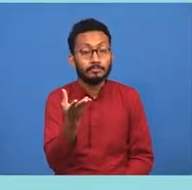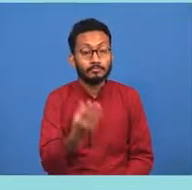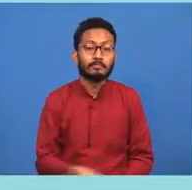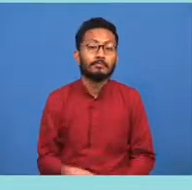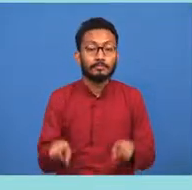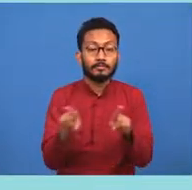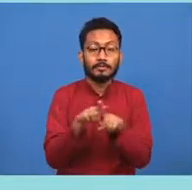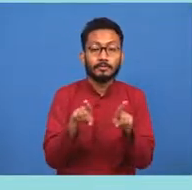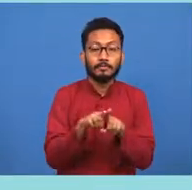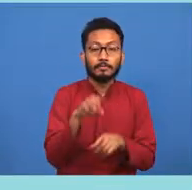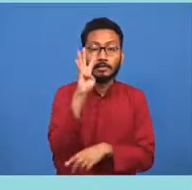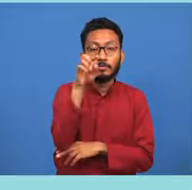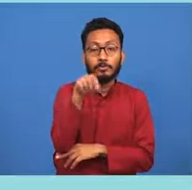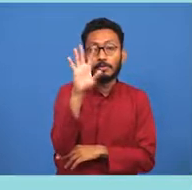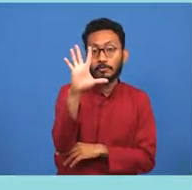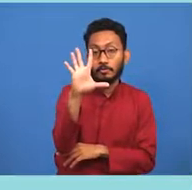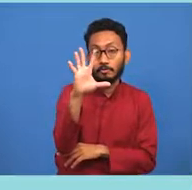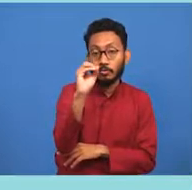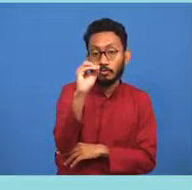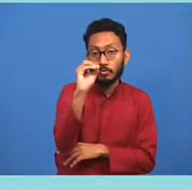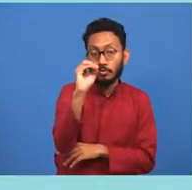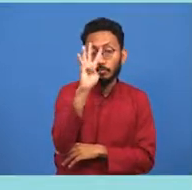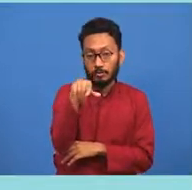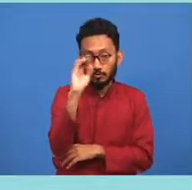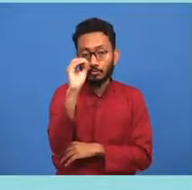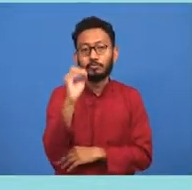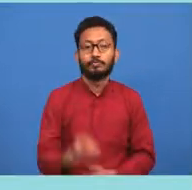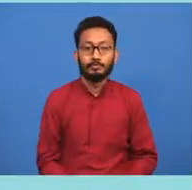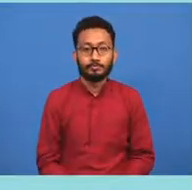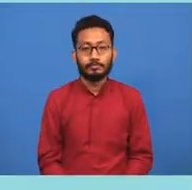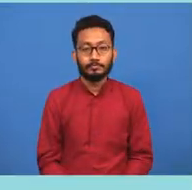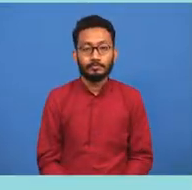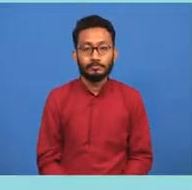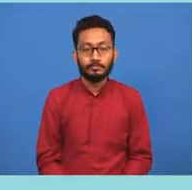dengan 4.0 darjah Celsius.